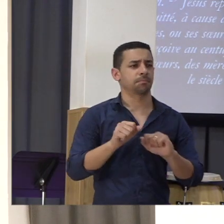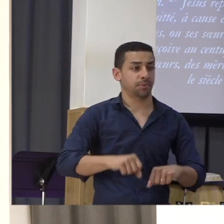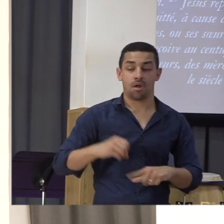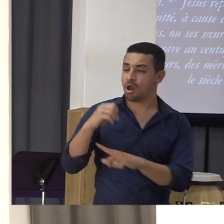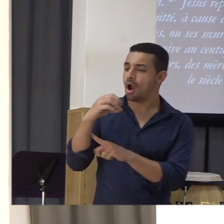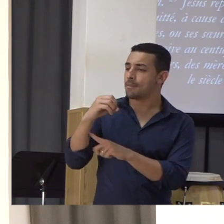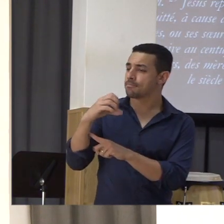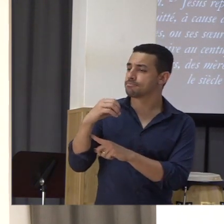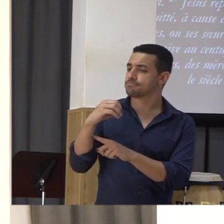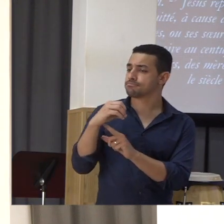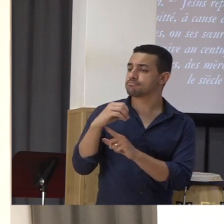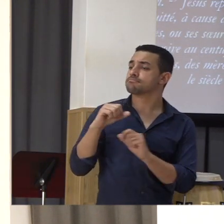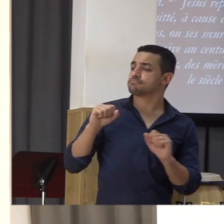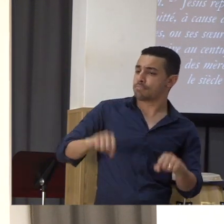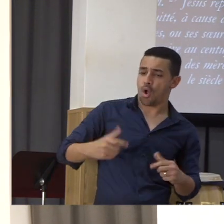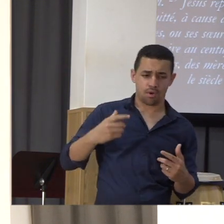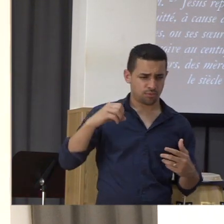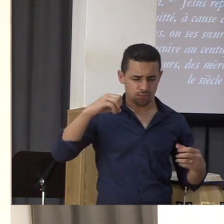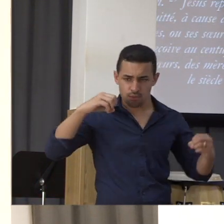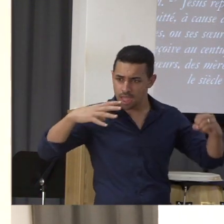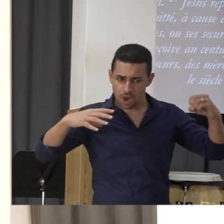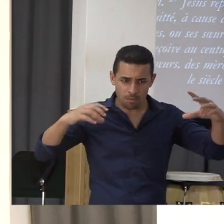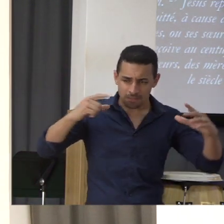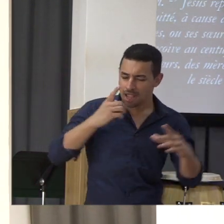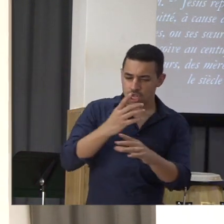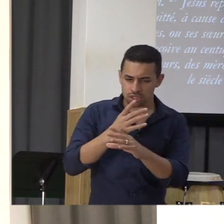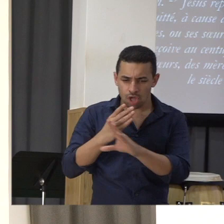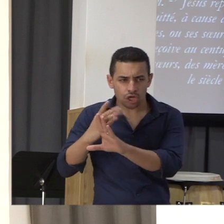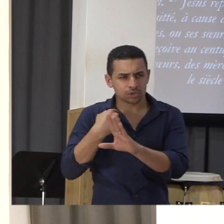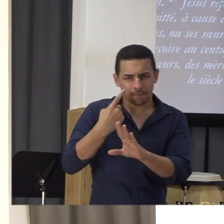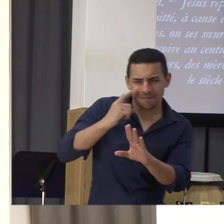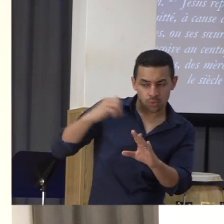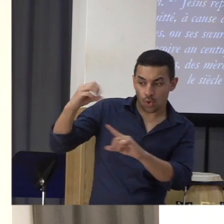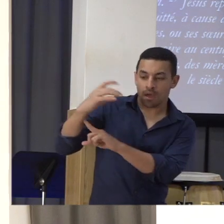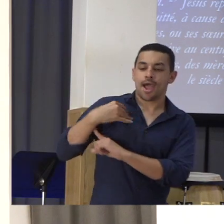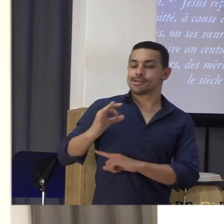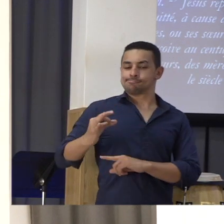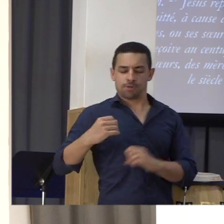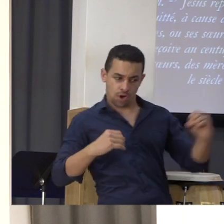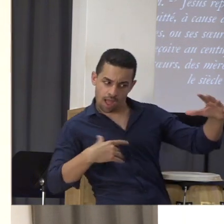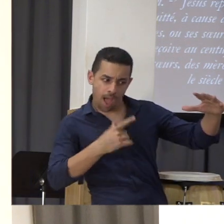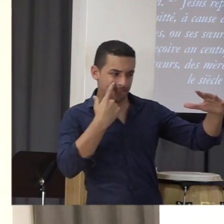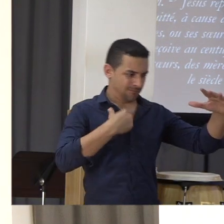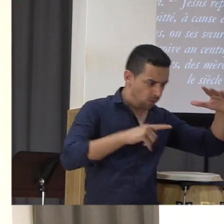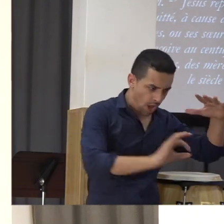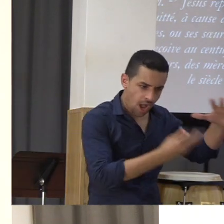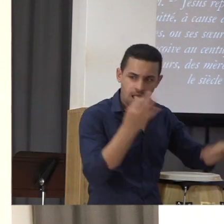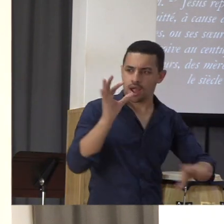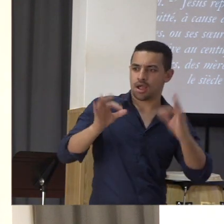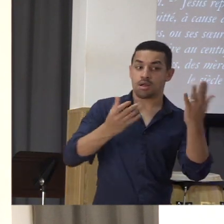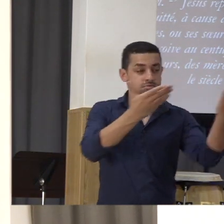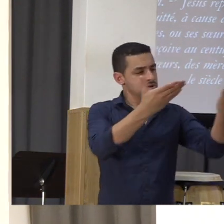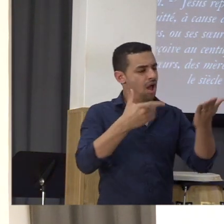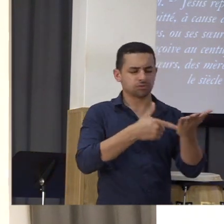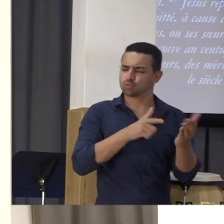lampe permet de mettre en lumière ce qui est caché. La lampe permet de nous montrer que, oui, la grâce